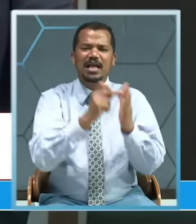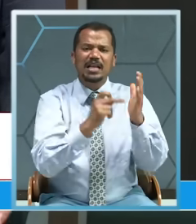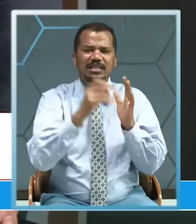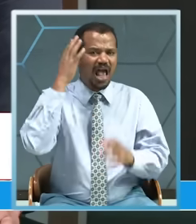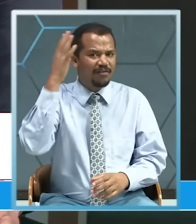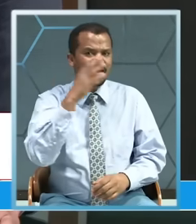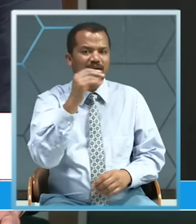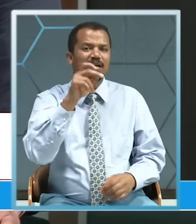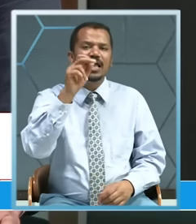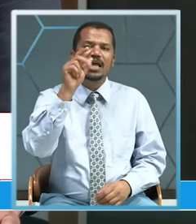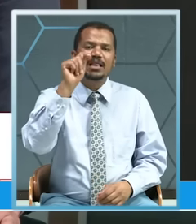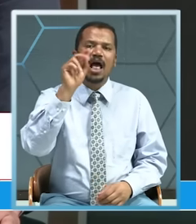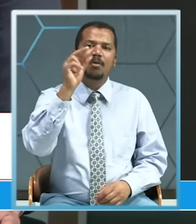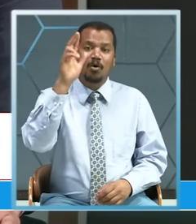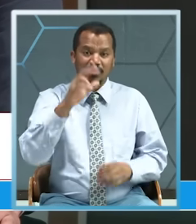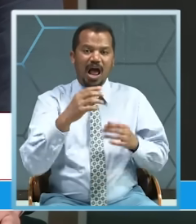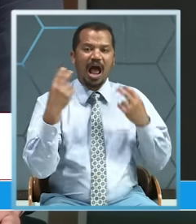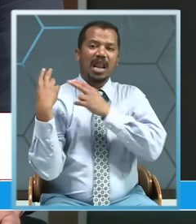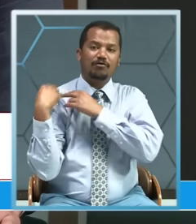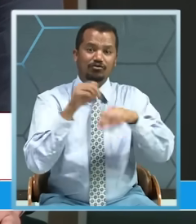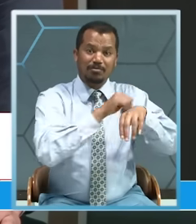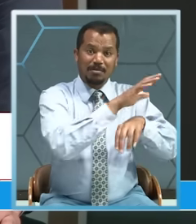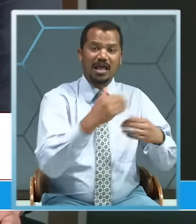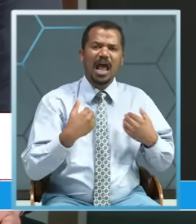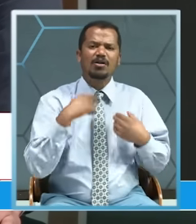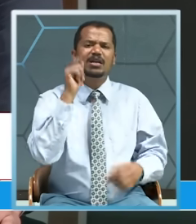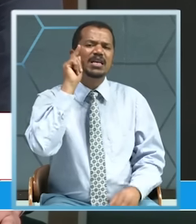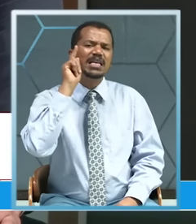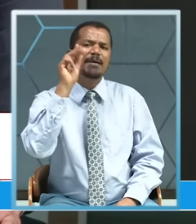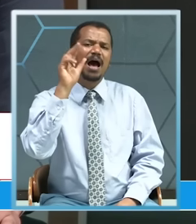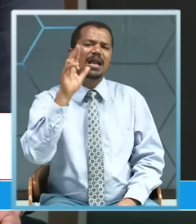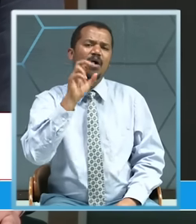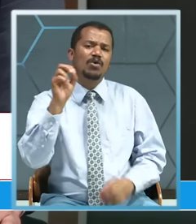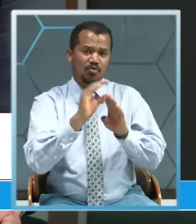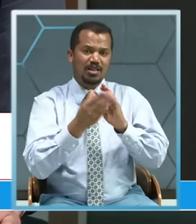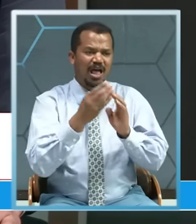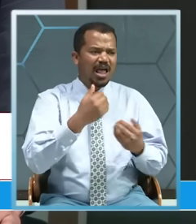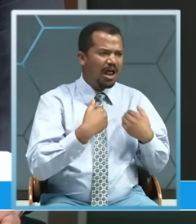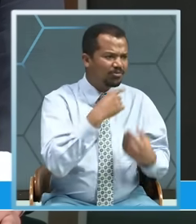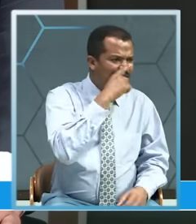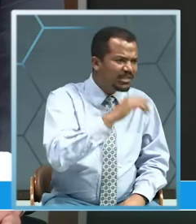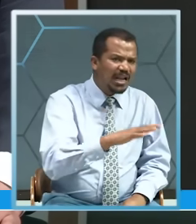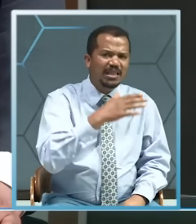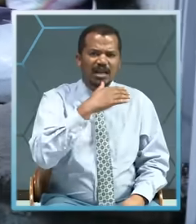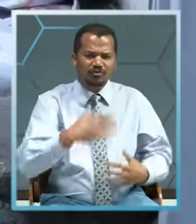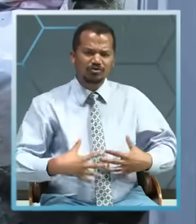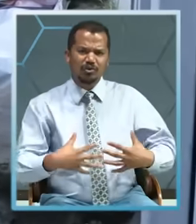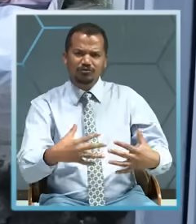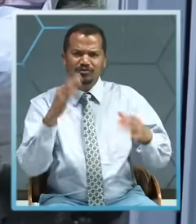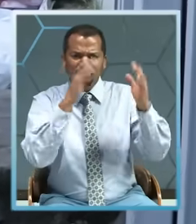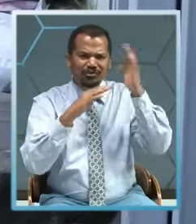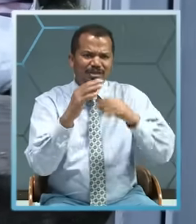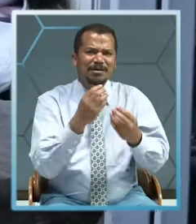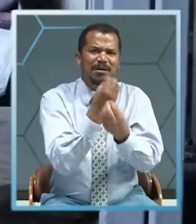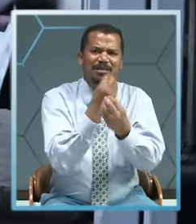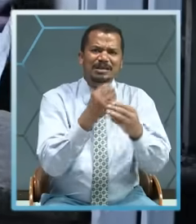ወደ ደሴ፣ አፋርና ደብረ ታቦር አመራሮችን በመላክ ያለውን ነባራዊ ሁኔታ ማየታቸውን፣ ህጻናት፣ እናቶች፣ ነፍሰ ጡሮች